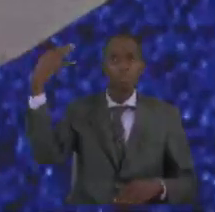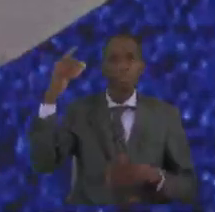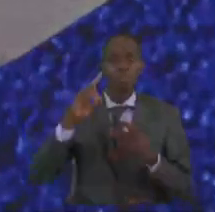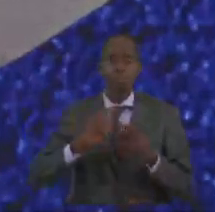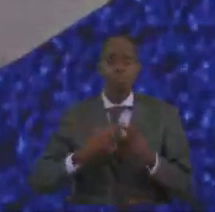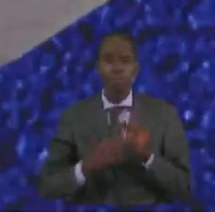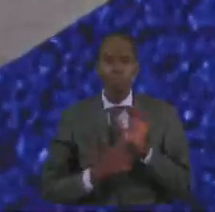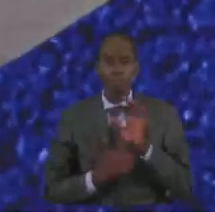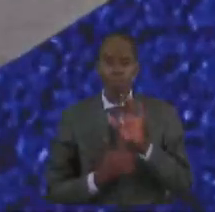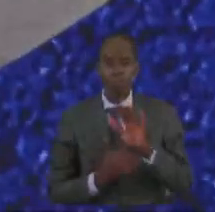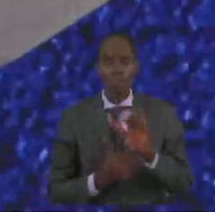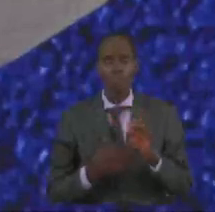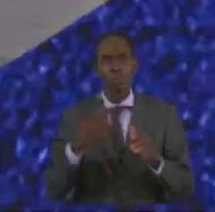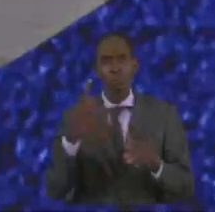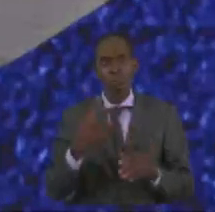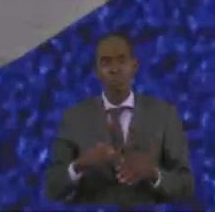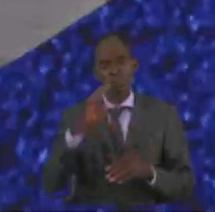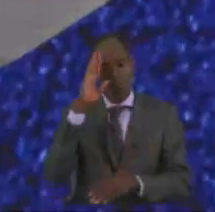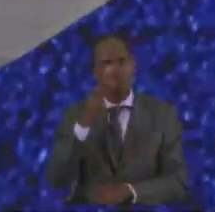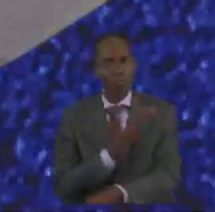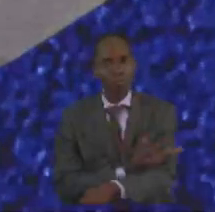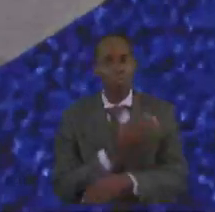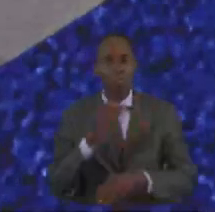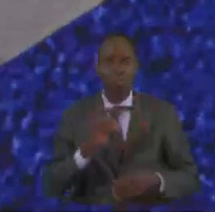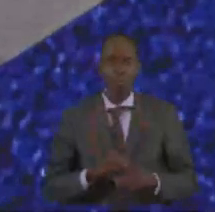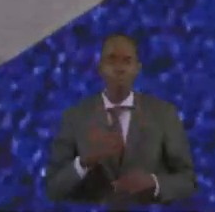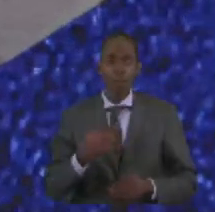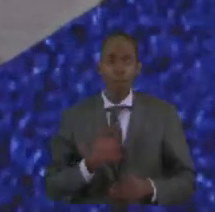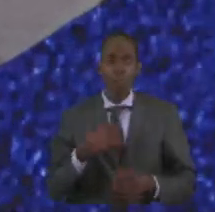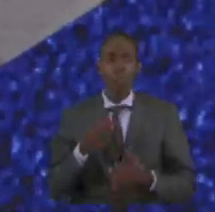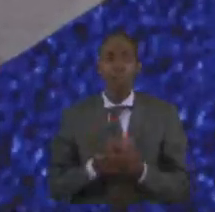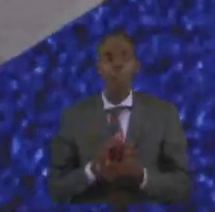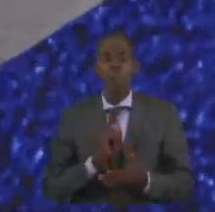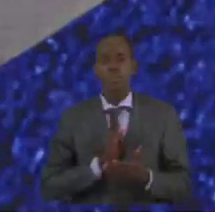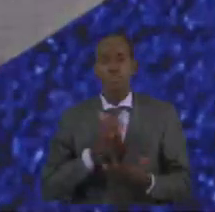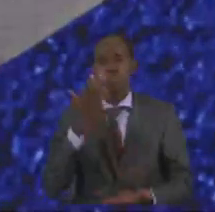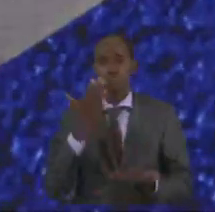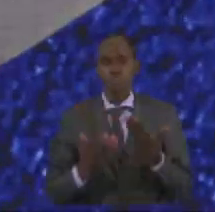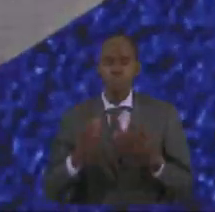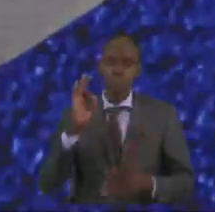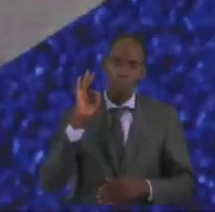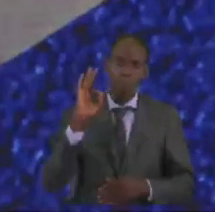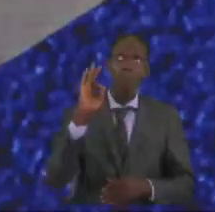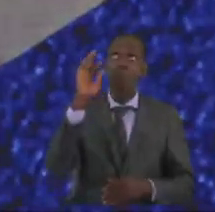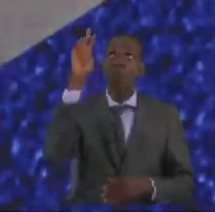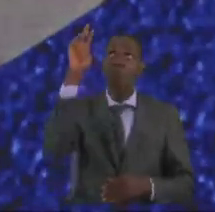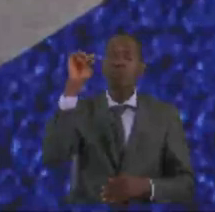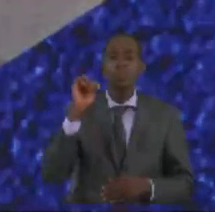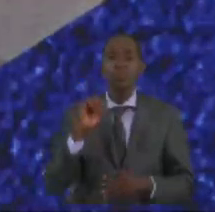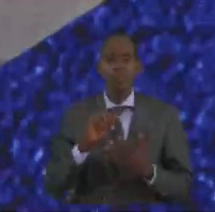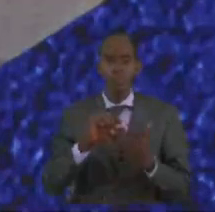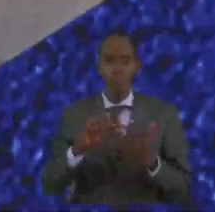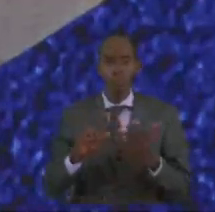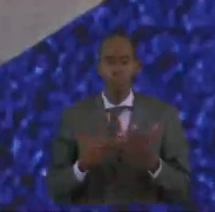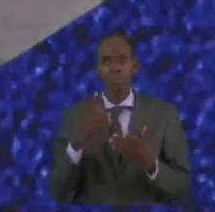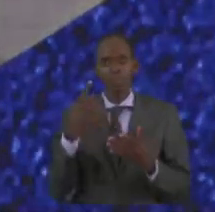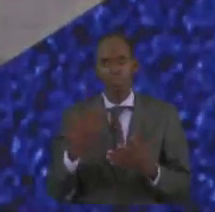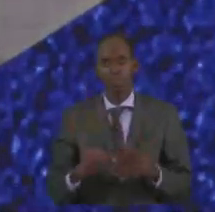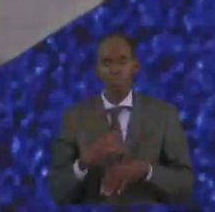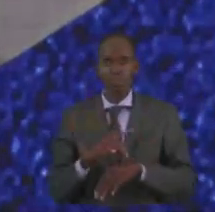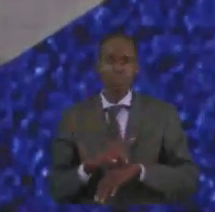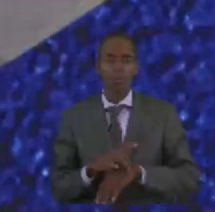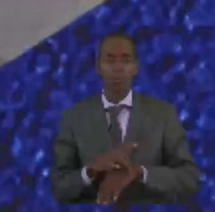grâce de révéler en moi son fils, afin que je l'annonçasse parmi les